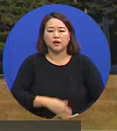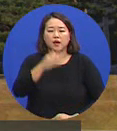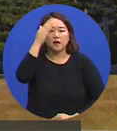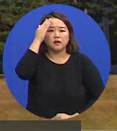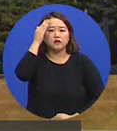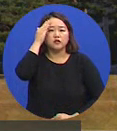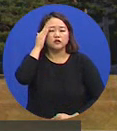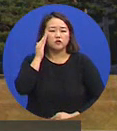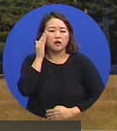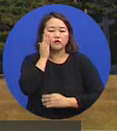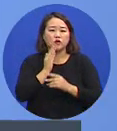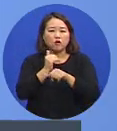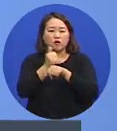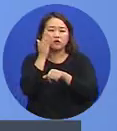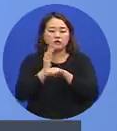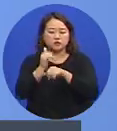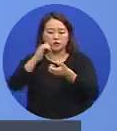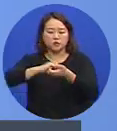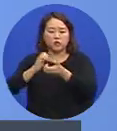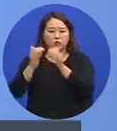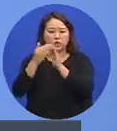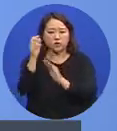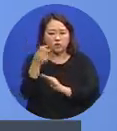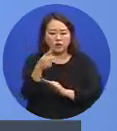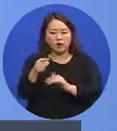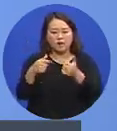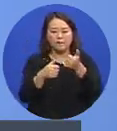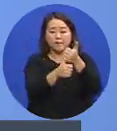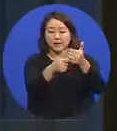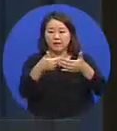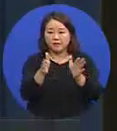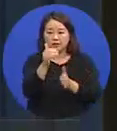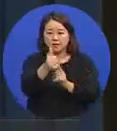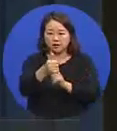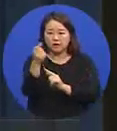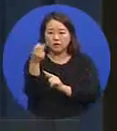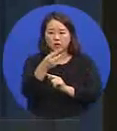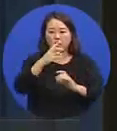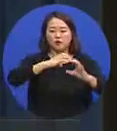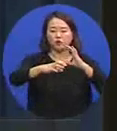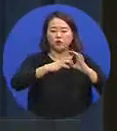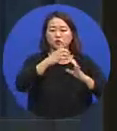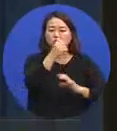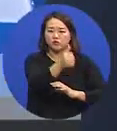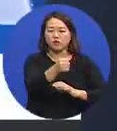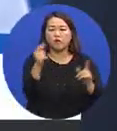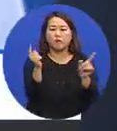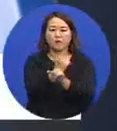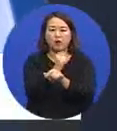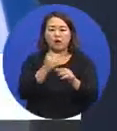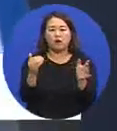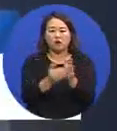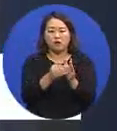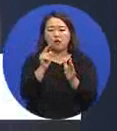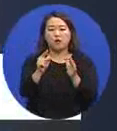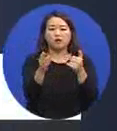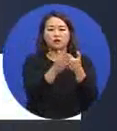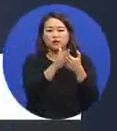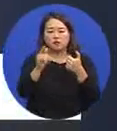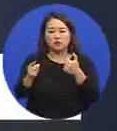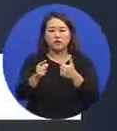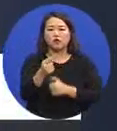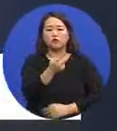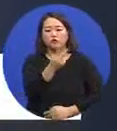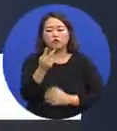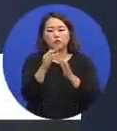청와대가 임종석 비서실장과 정무 국민소통수석을 교체했습니다. 이에 따라 한병도 정무수석과 윤영찬